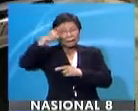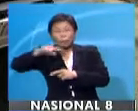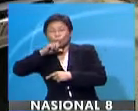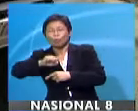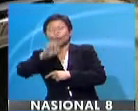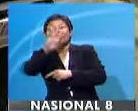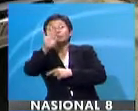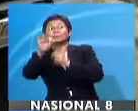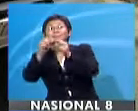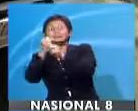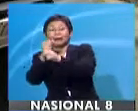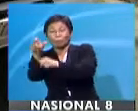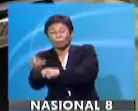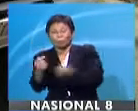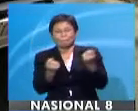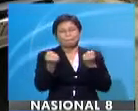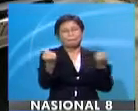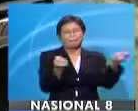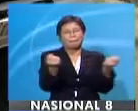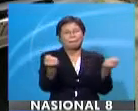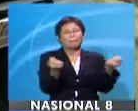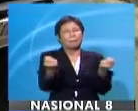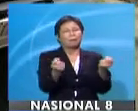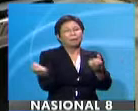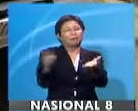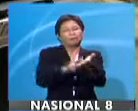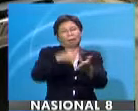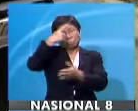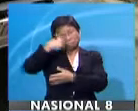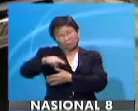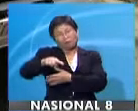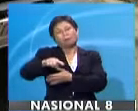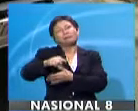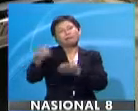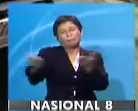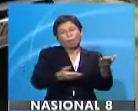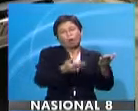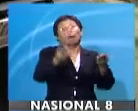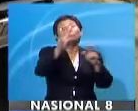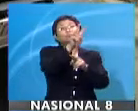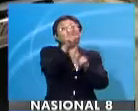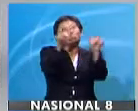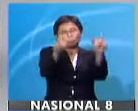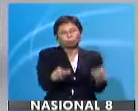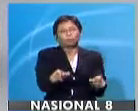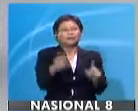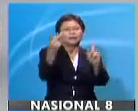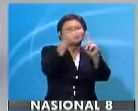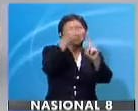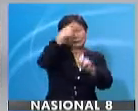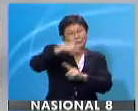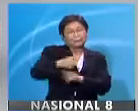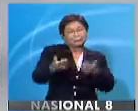49 tahun yang memandu dari pick up bernomor pendaftaran Thailand membawa kedua-dua wanita tersebut untuk ke Thailand